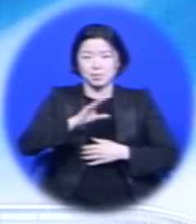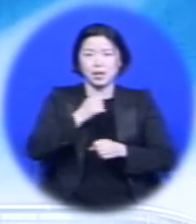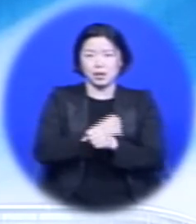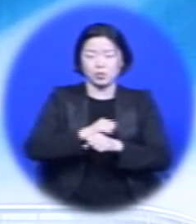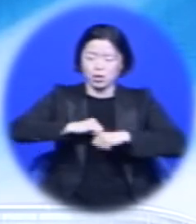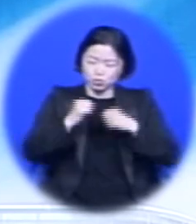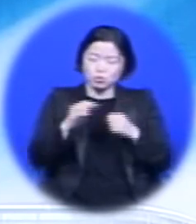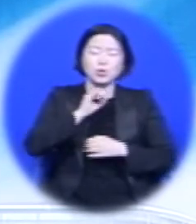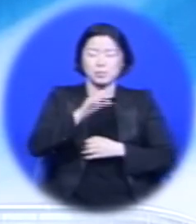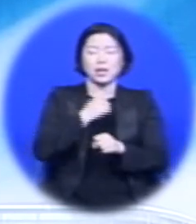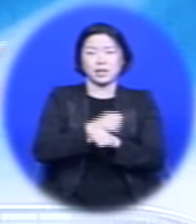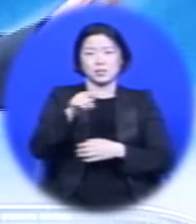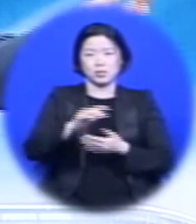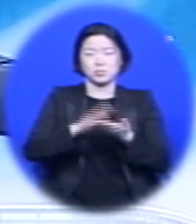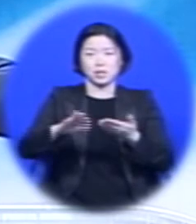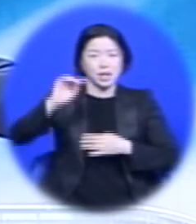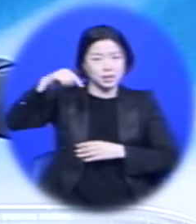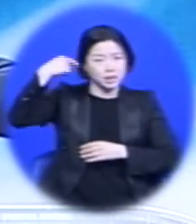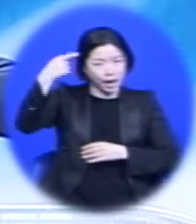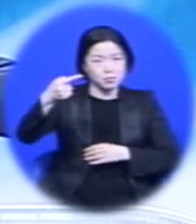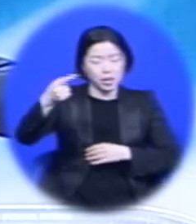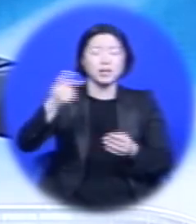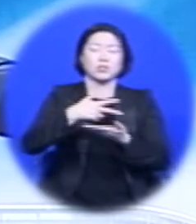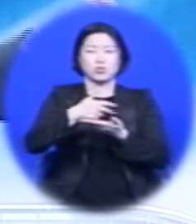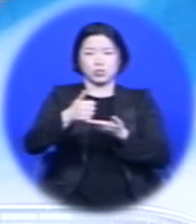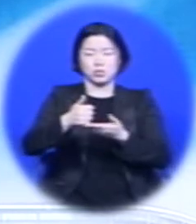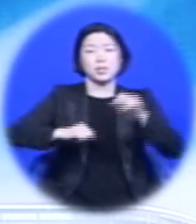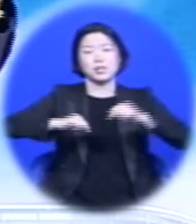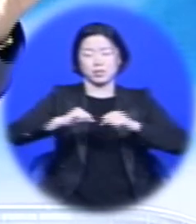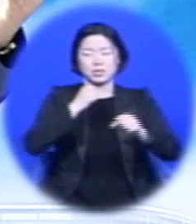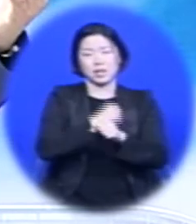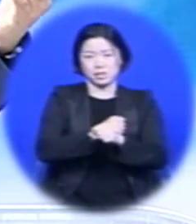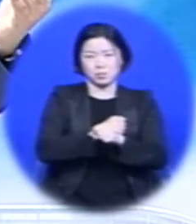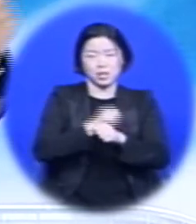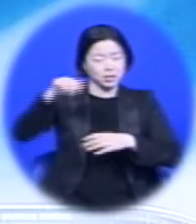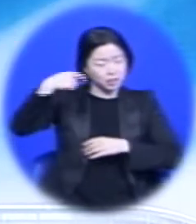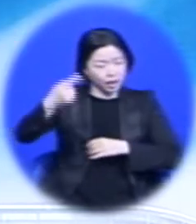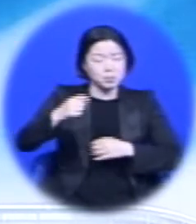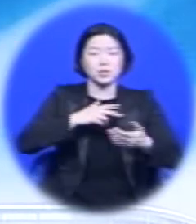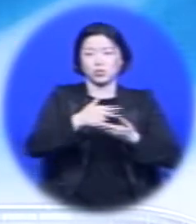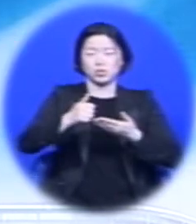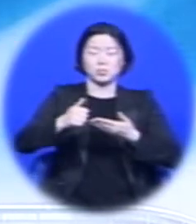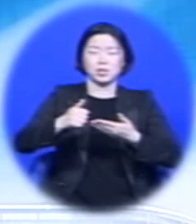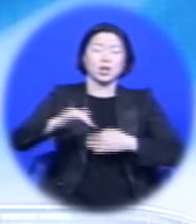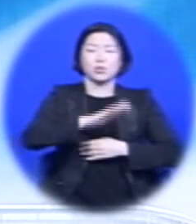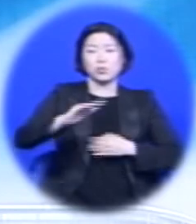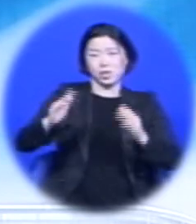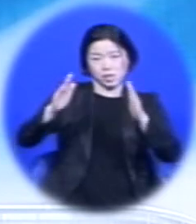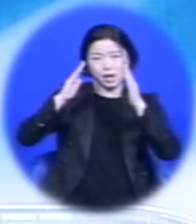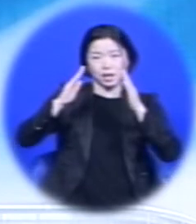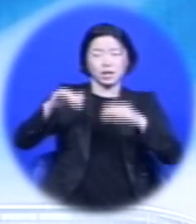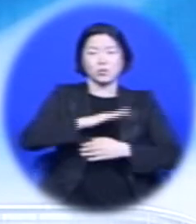겁니다. 그 다음에 주님이 하시는 그 다음에 주님이 우리를 향한 우리 가정을 향한